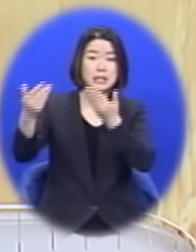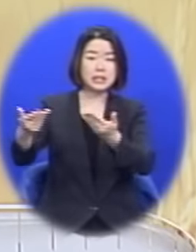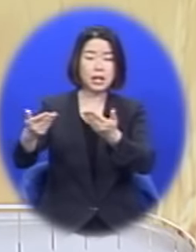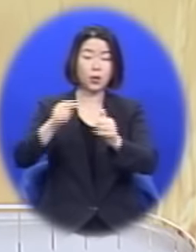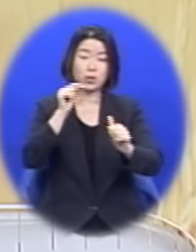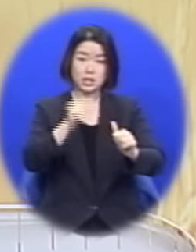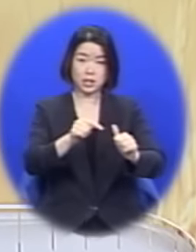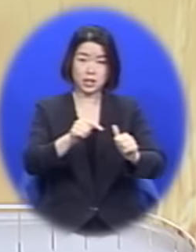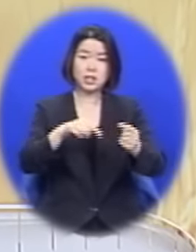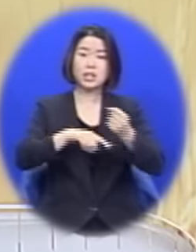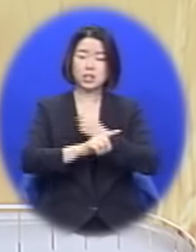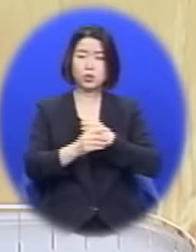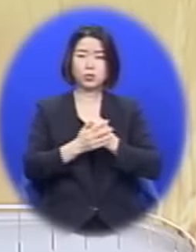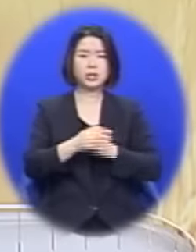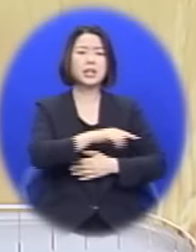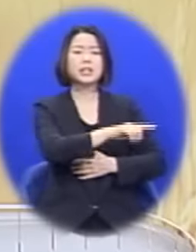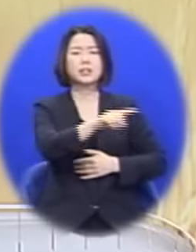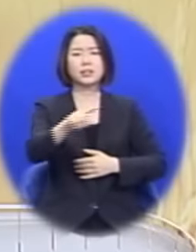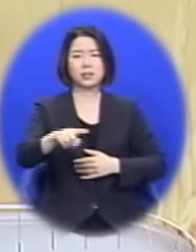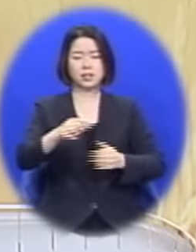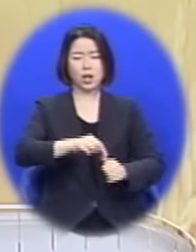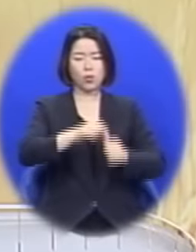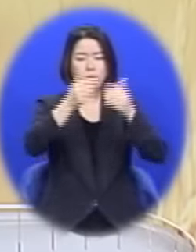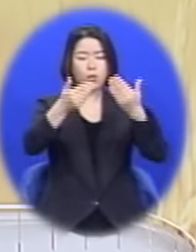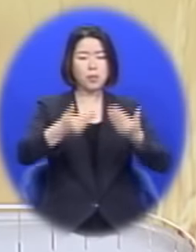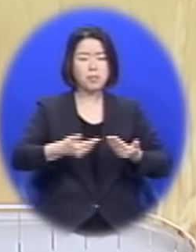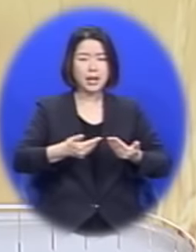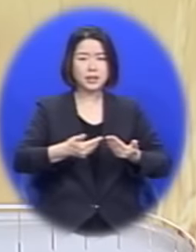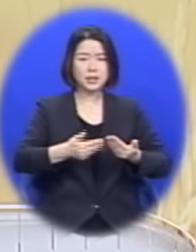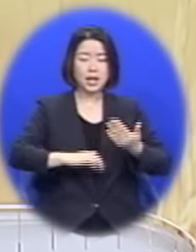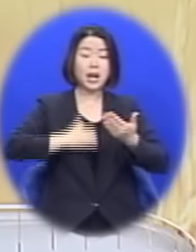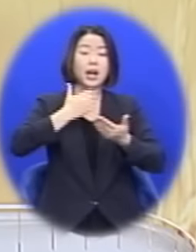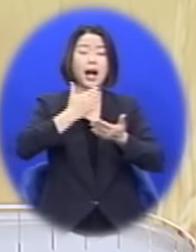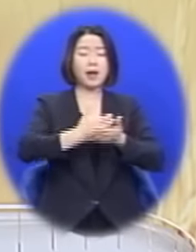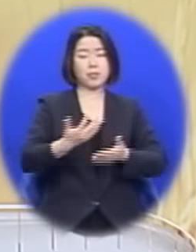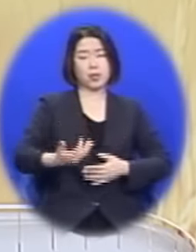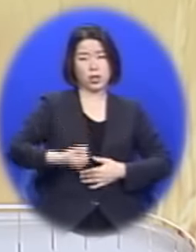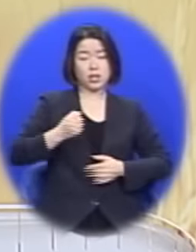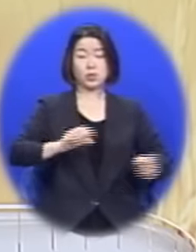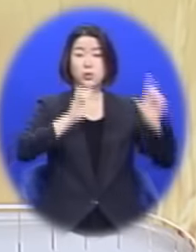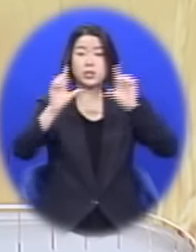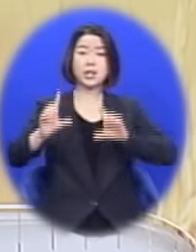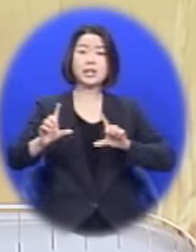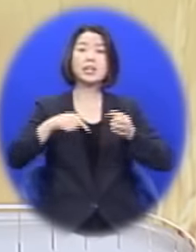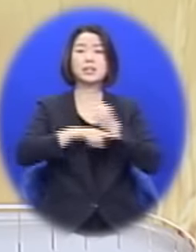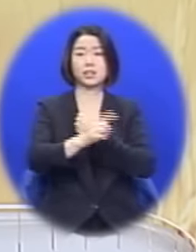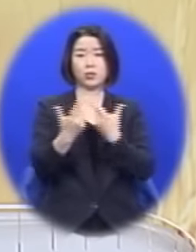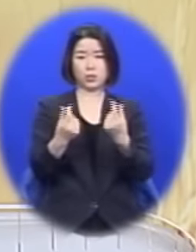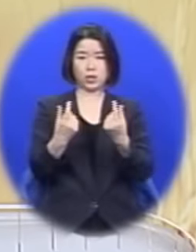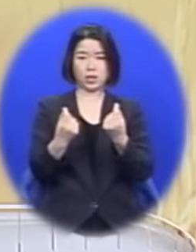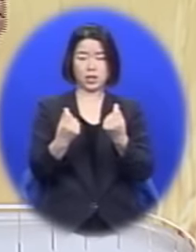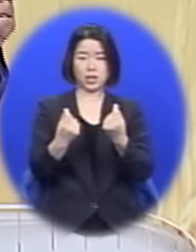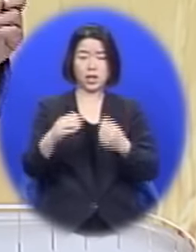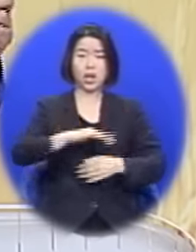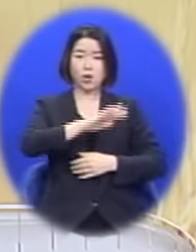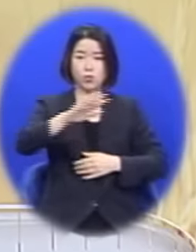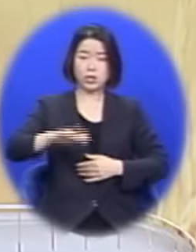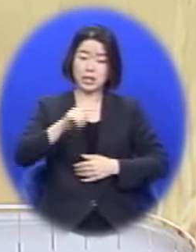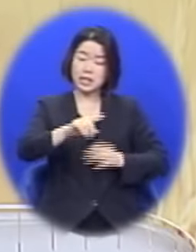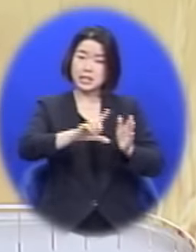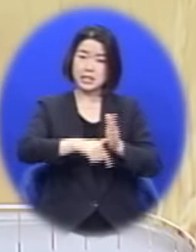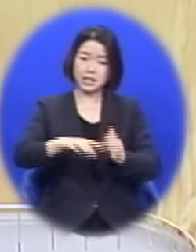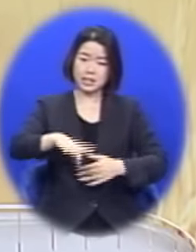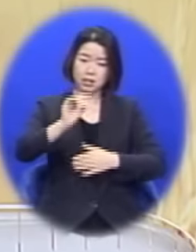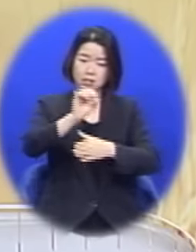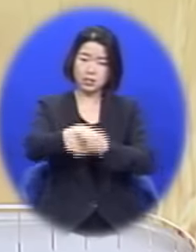한 것은 그들이 구원받은 감격으로 살으라는 뜻입니다. 주님은 이 시간에 우리들에게 오늘 첫 열매 감사를